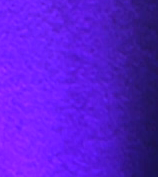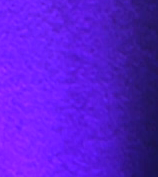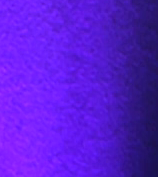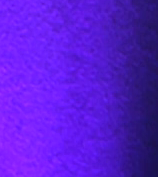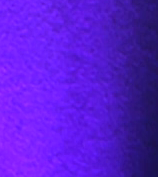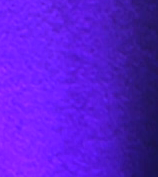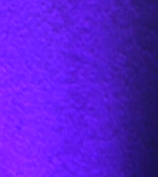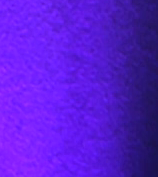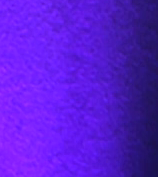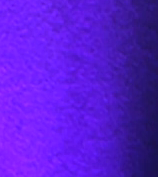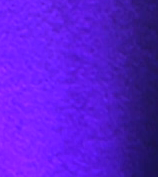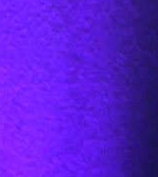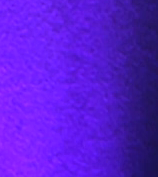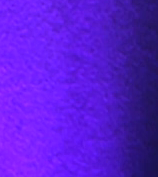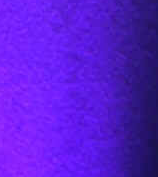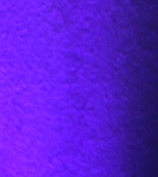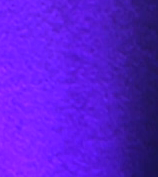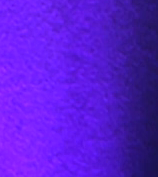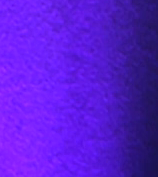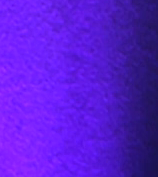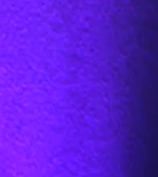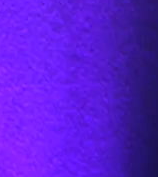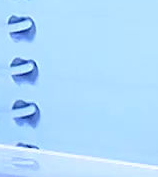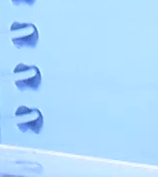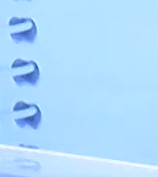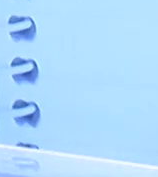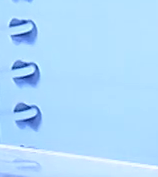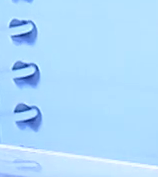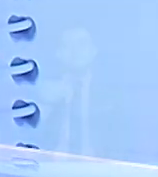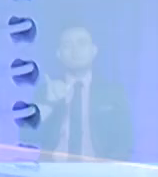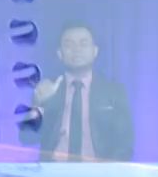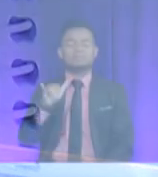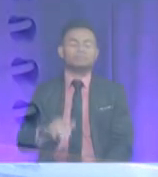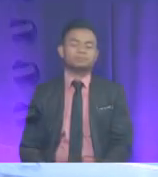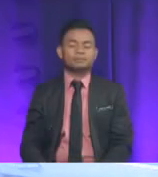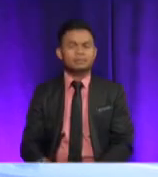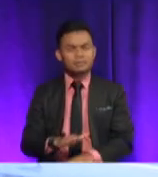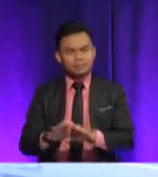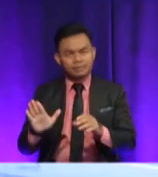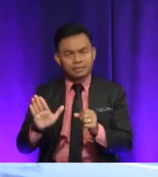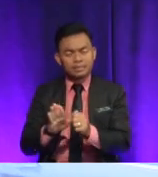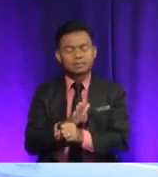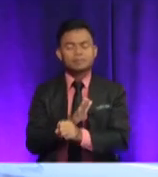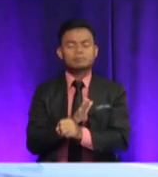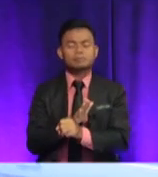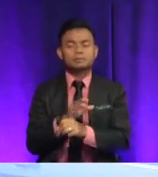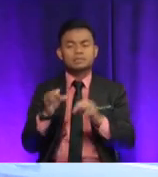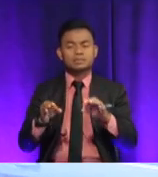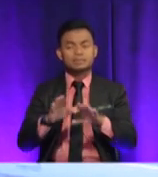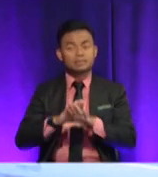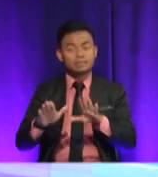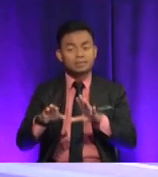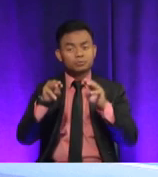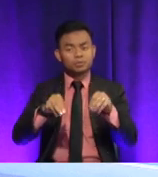Saiful Baiklah terima kasih bersama dengan kami pada hari ini tak lengkapnya ya